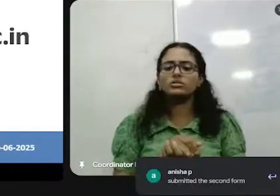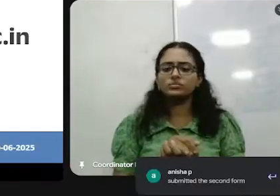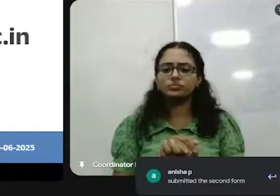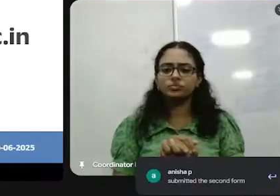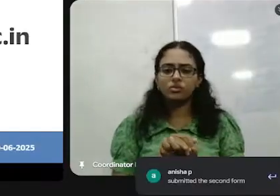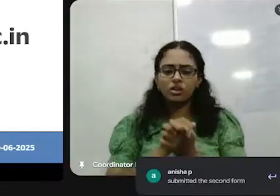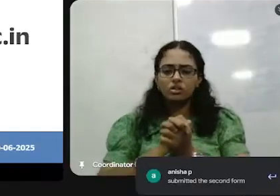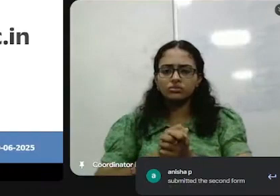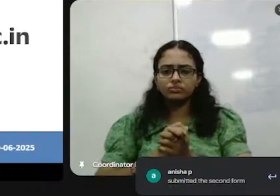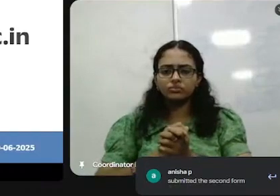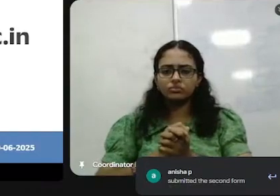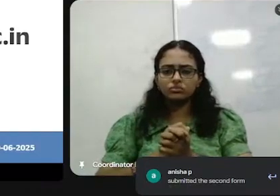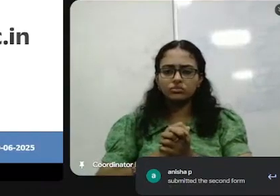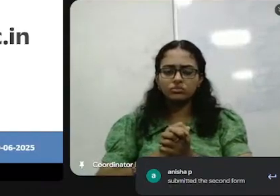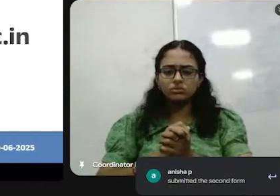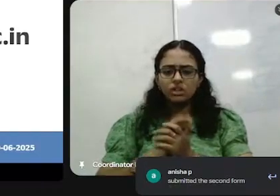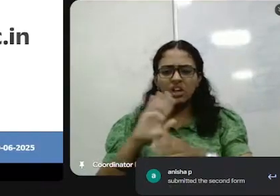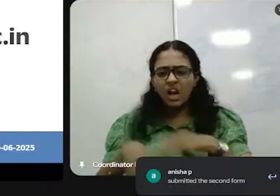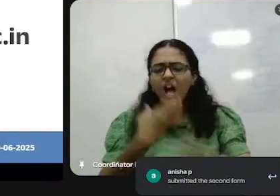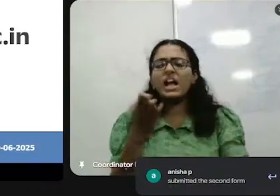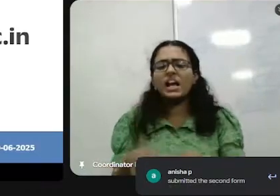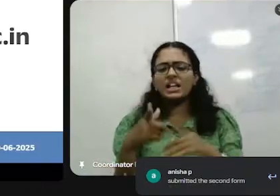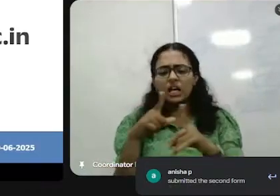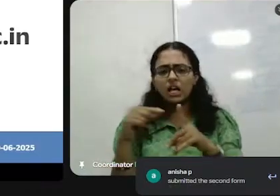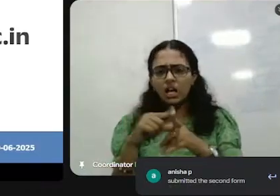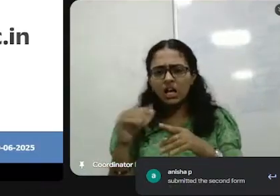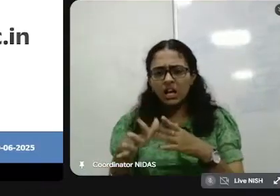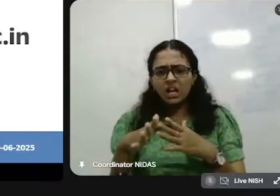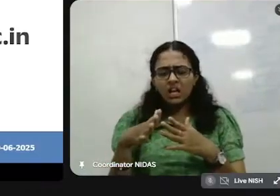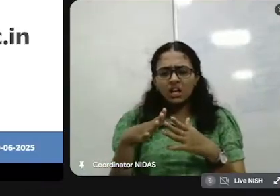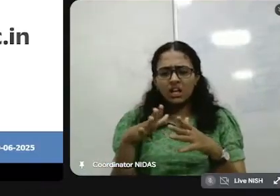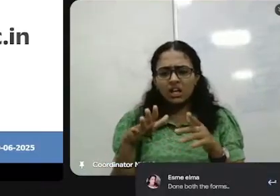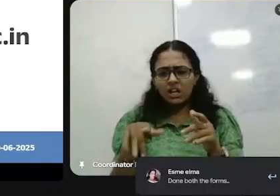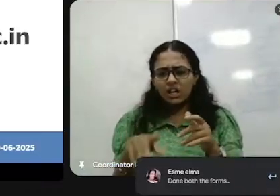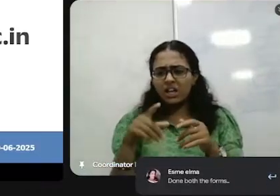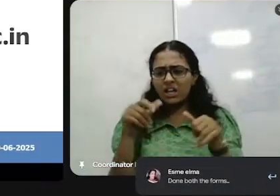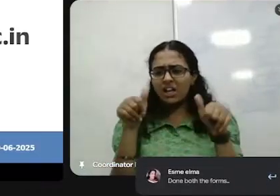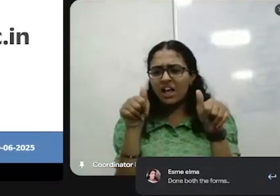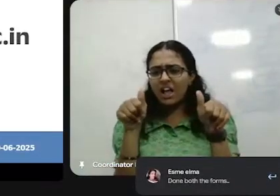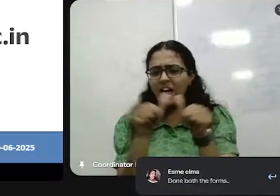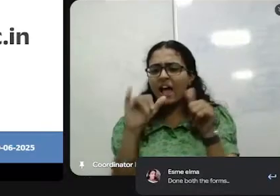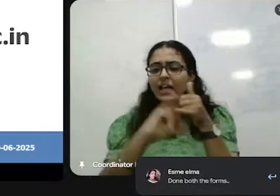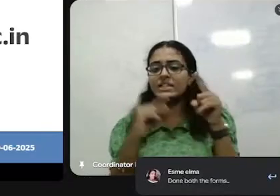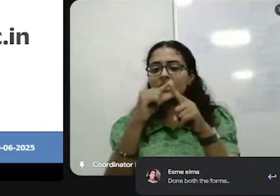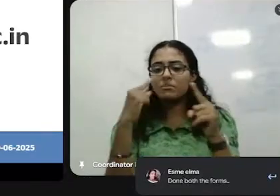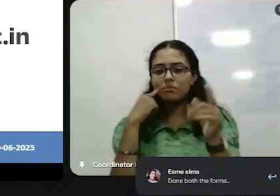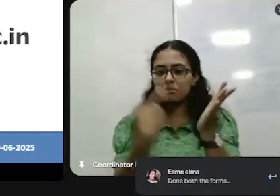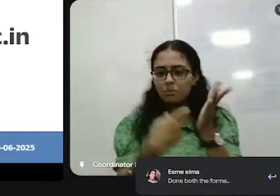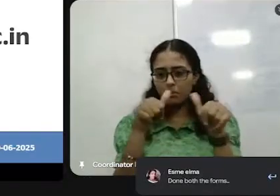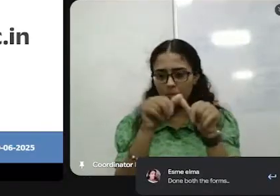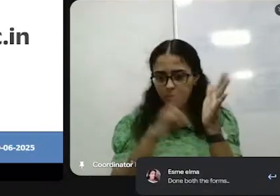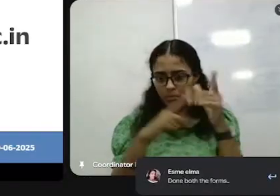ഓക്കെ. അത് കഴിഞ്ഞിട്ട് കുട്ടി കുറെ നാള് ആസ്പിരിൻ 75 mg എടുത്തോണ്ടായിരുന്നത്. ഇപ്പൊ